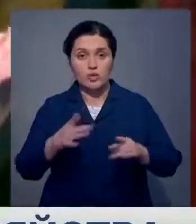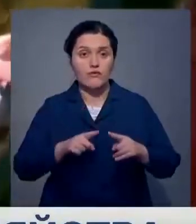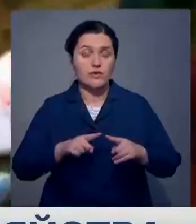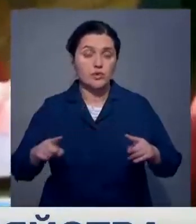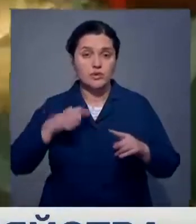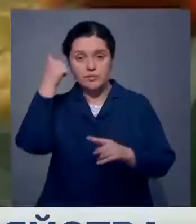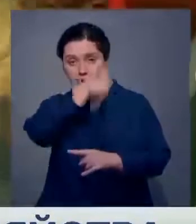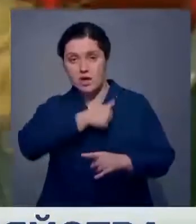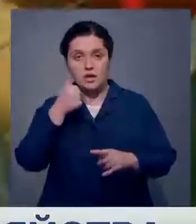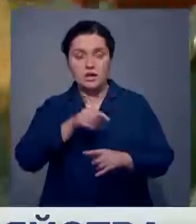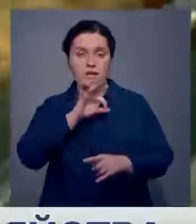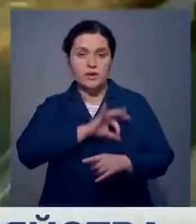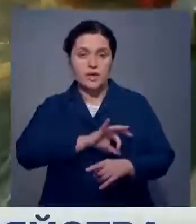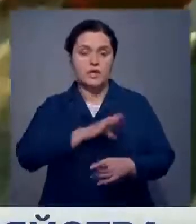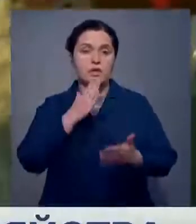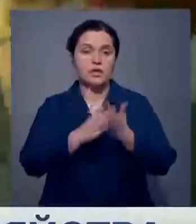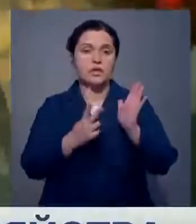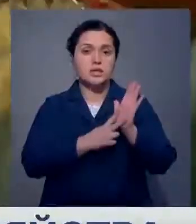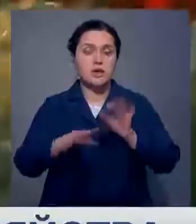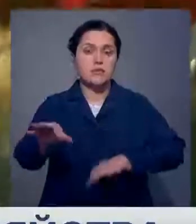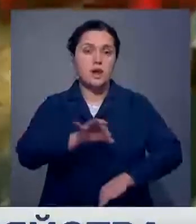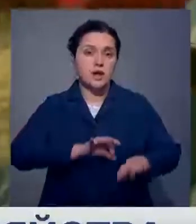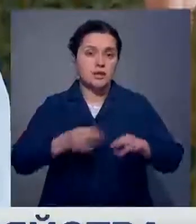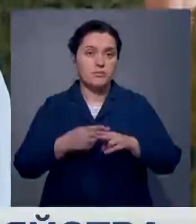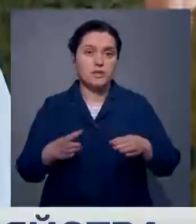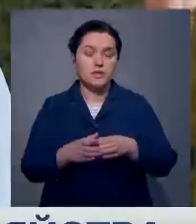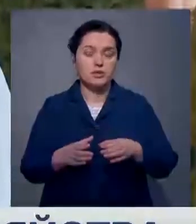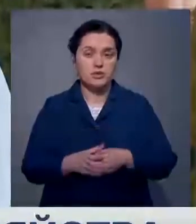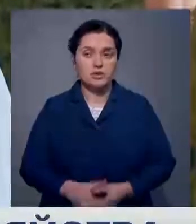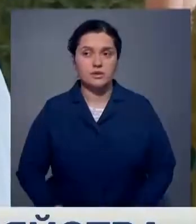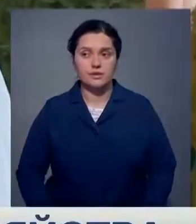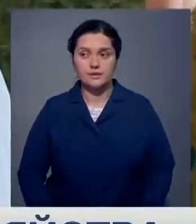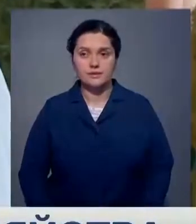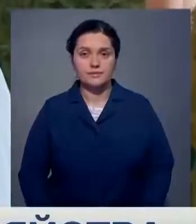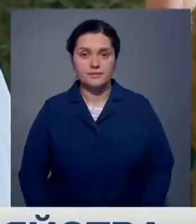Приорале эффективно использовано 7 проектов института.